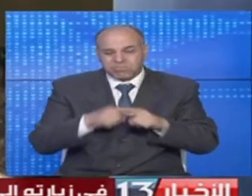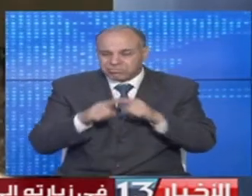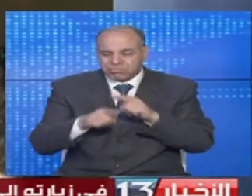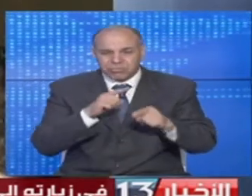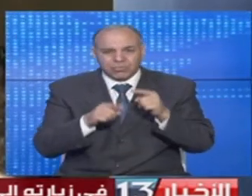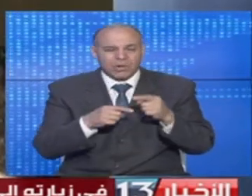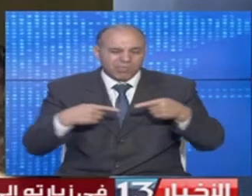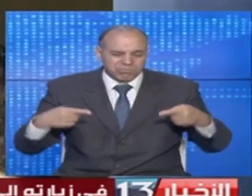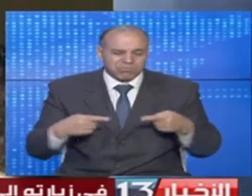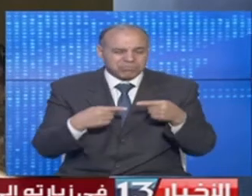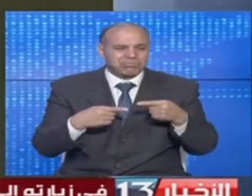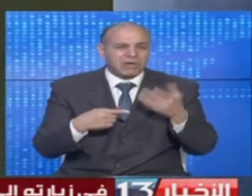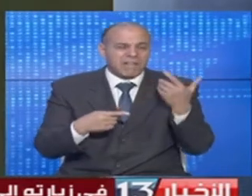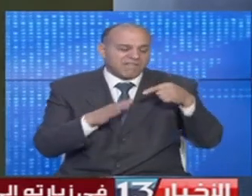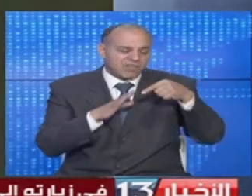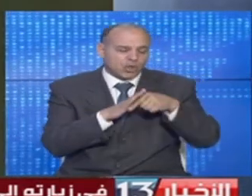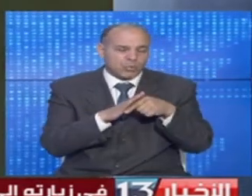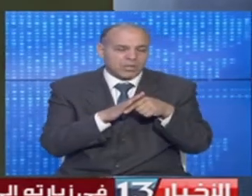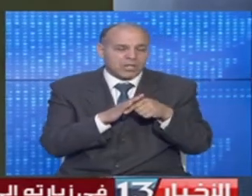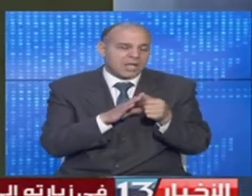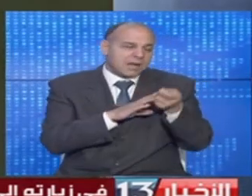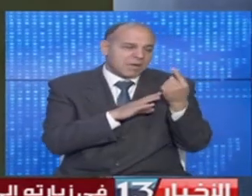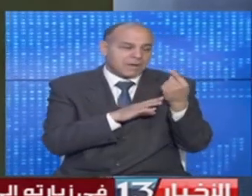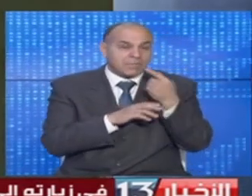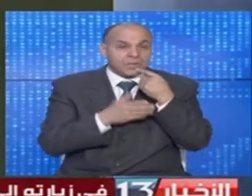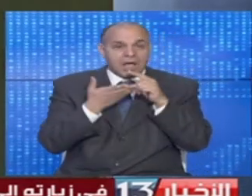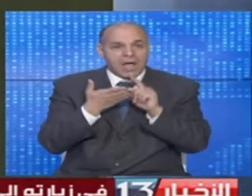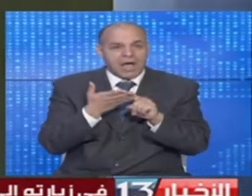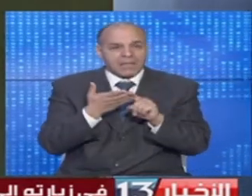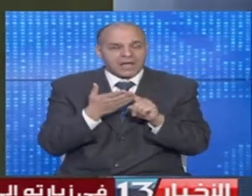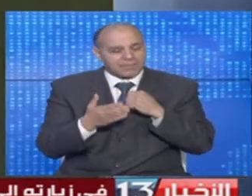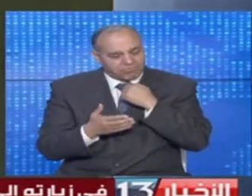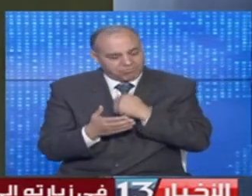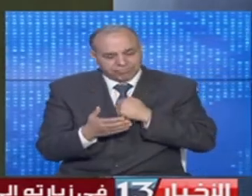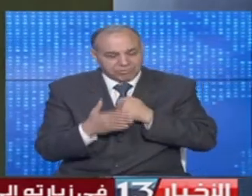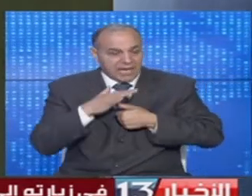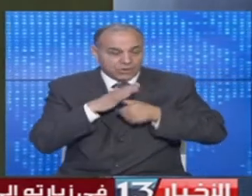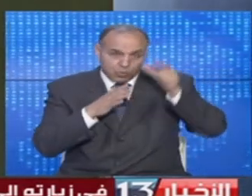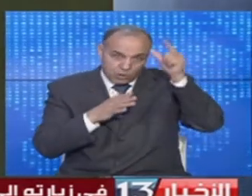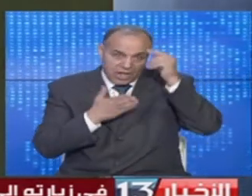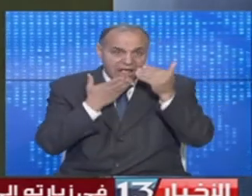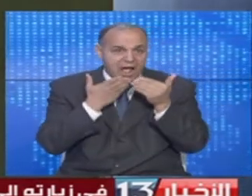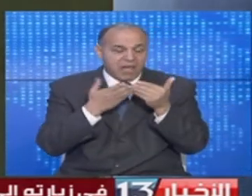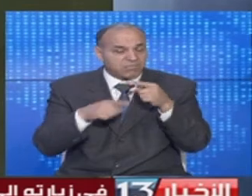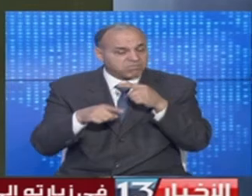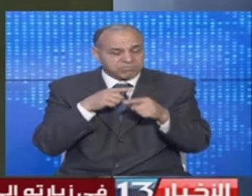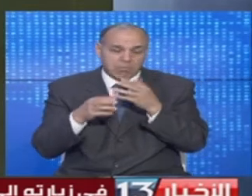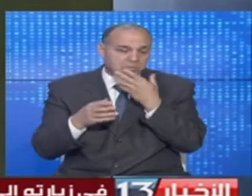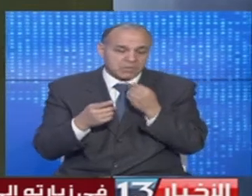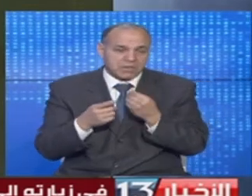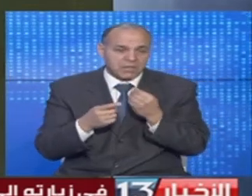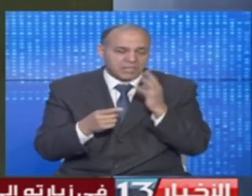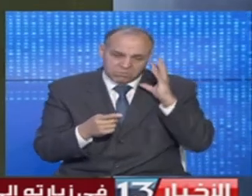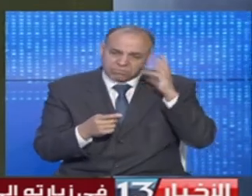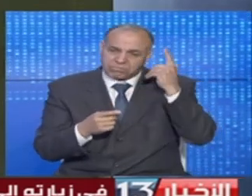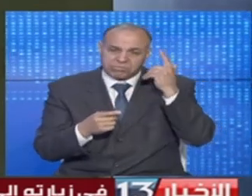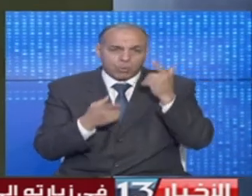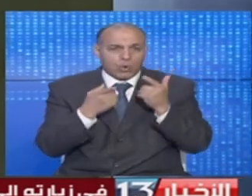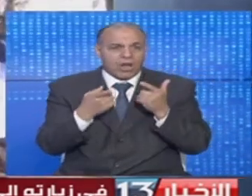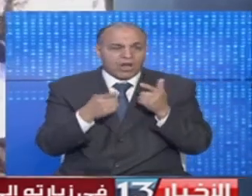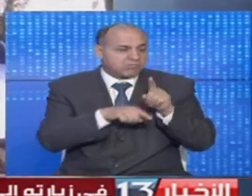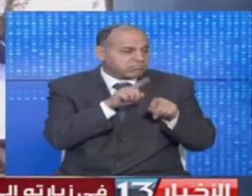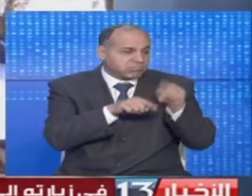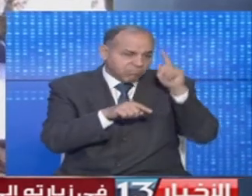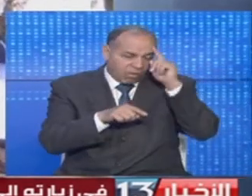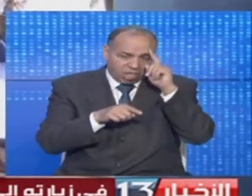الخلافات والمواجهات التي حصلت أمس، معربا عن أسفه لما آلت إليه الأمور واستغرابه من تغليب